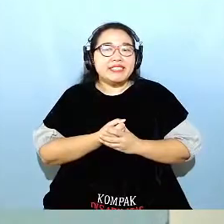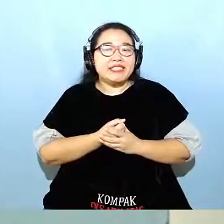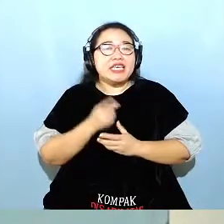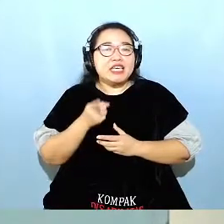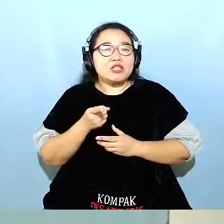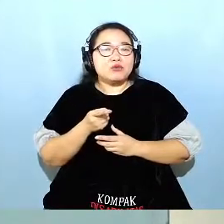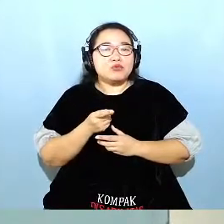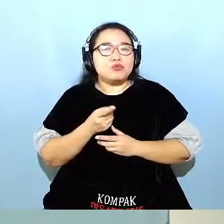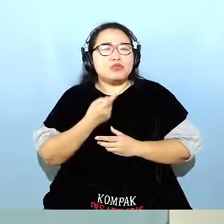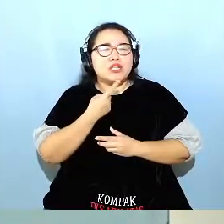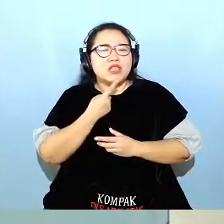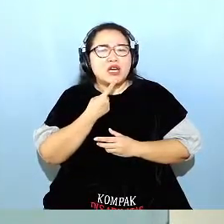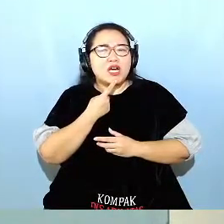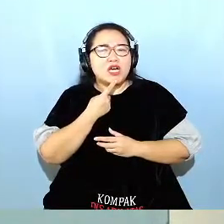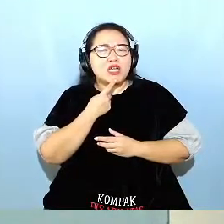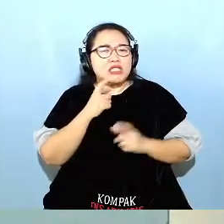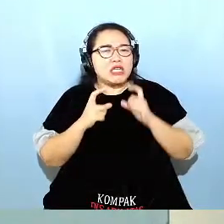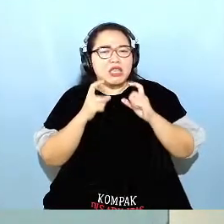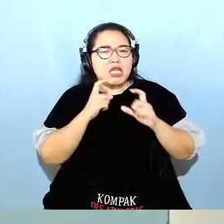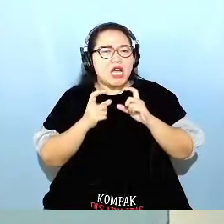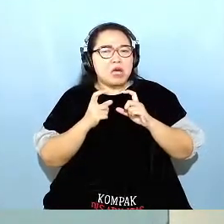berbanding terbalik,